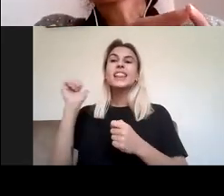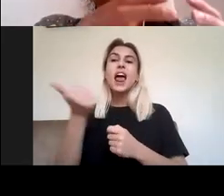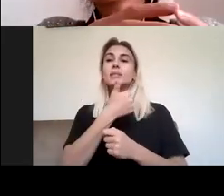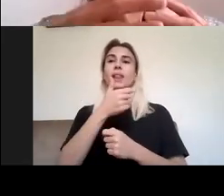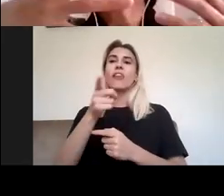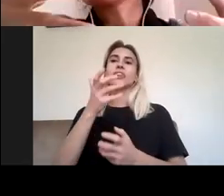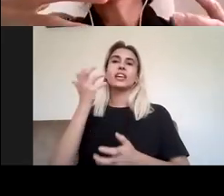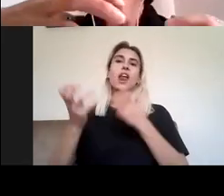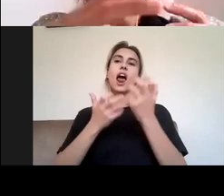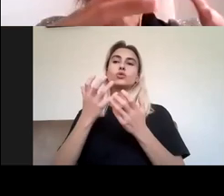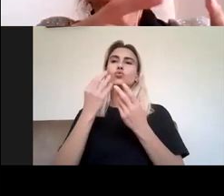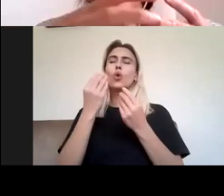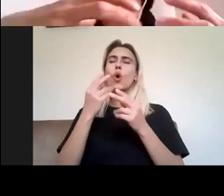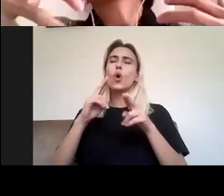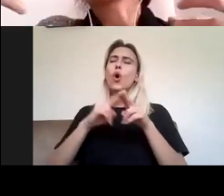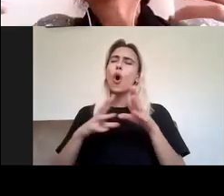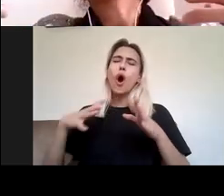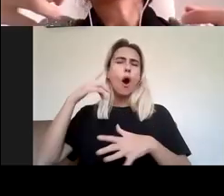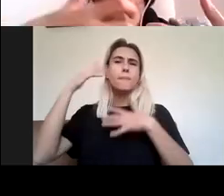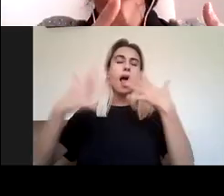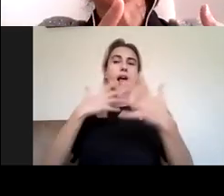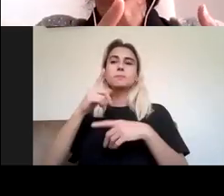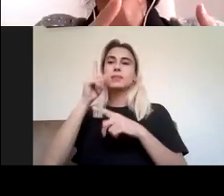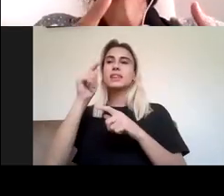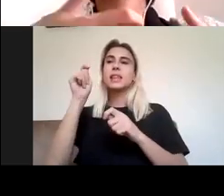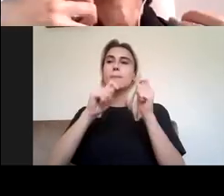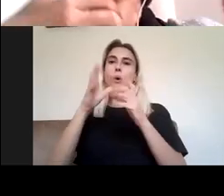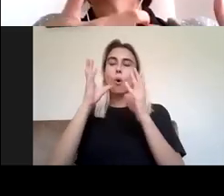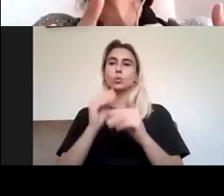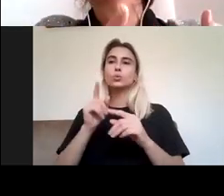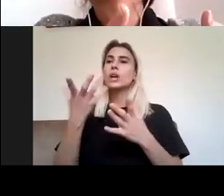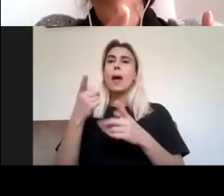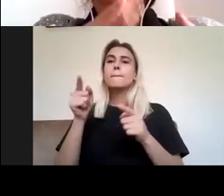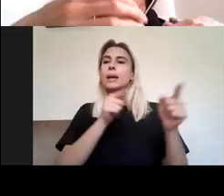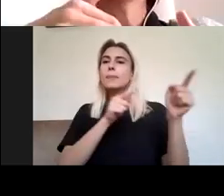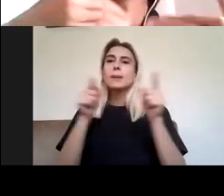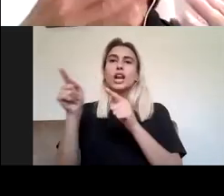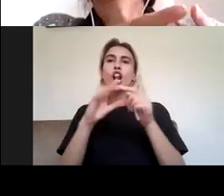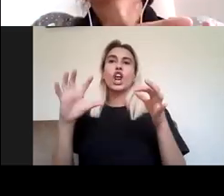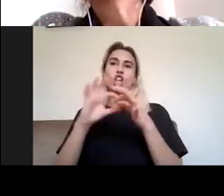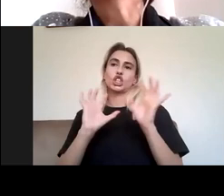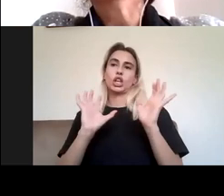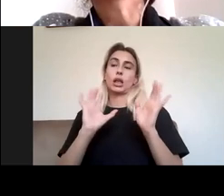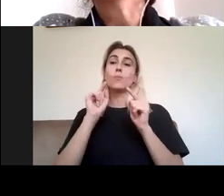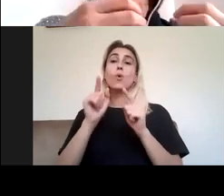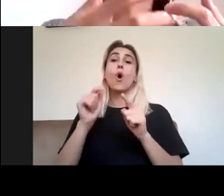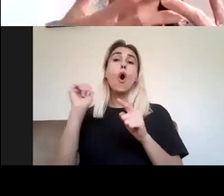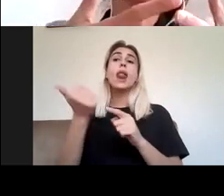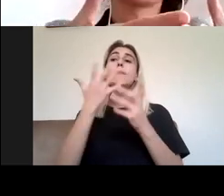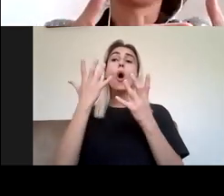kaynaklanan çok kompleks bir yapı oluşmaya başladı. Çok da girift çünkü hepsi birbirleriyle ilişkili. Çünkü burada önemli olan